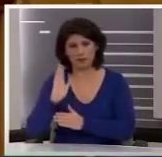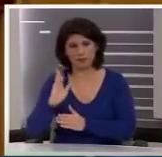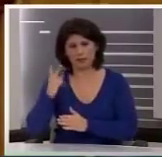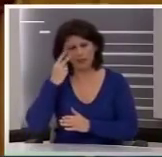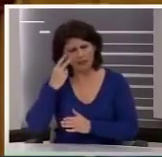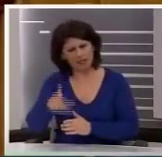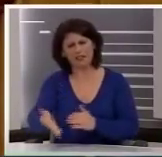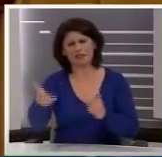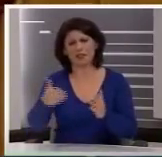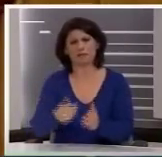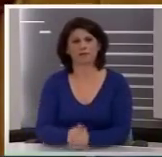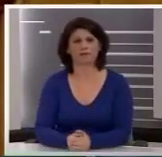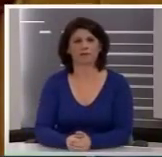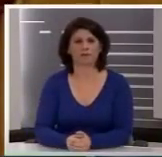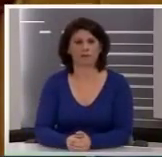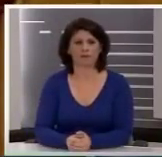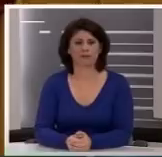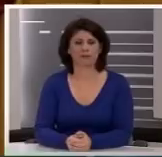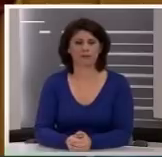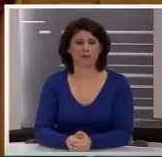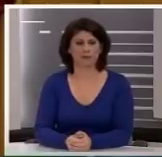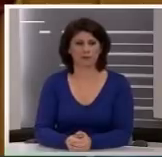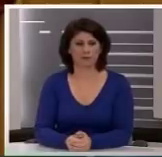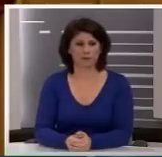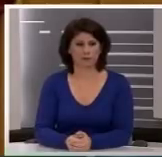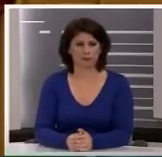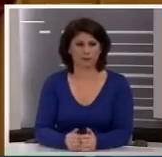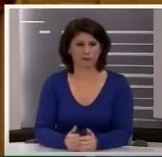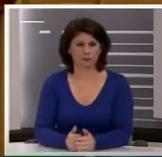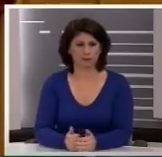θα τα δείτε. Πάμε παρακάτω. Πάμε παρακάτω.